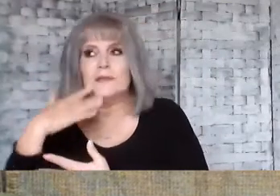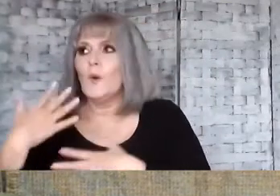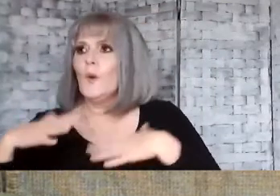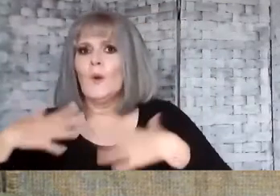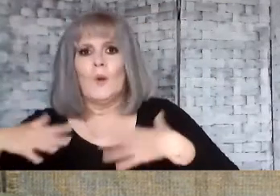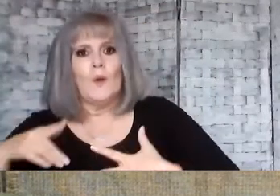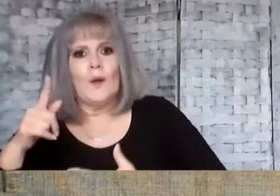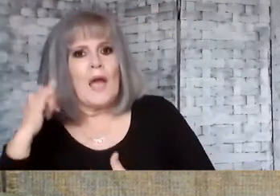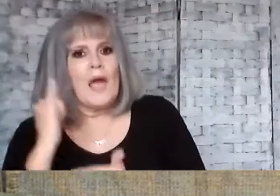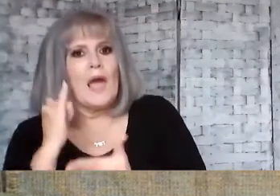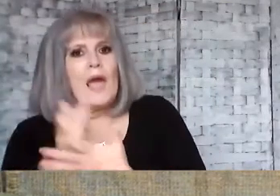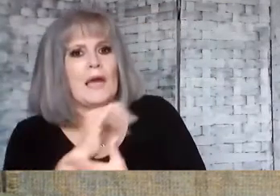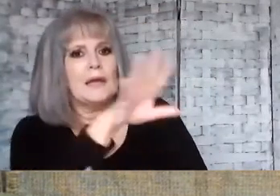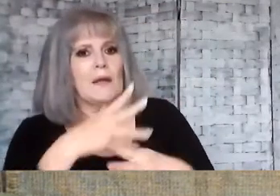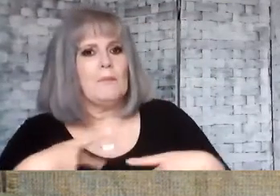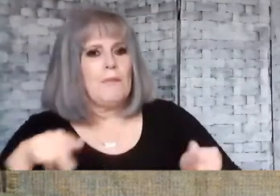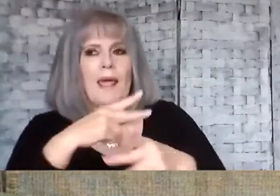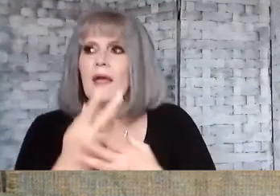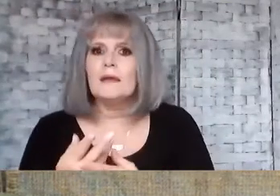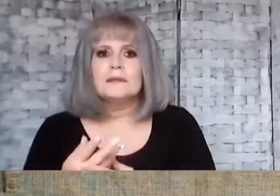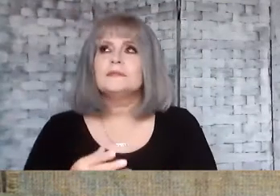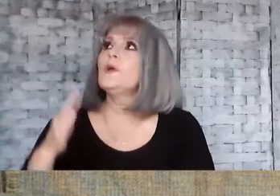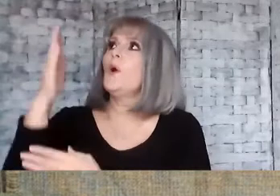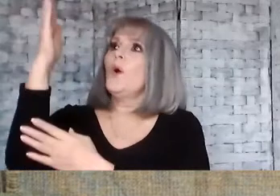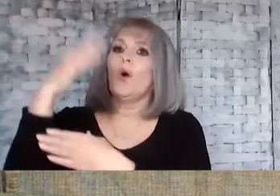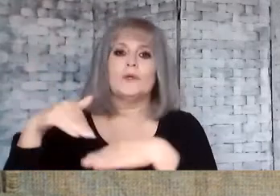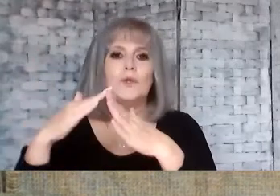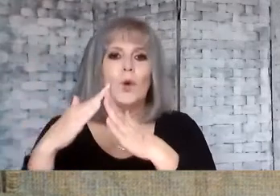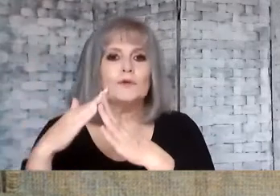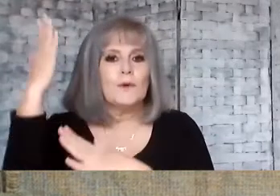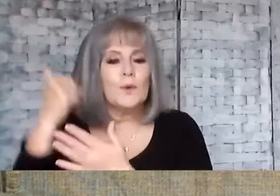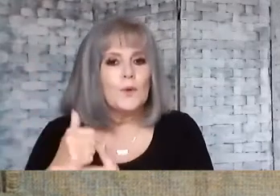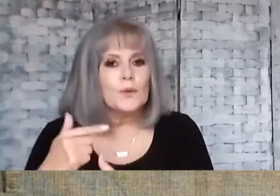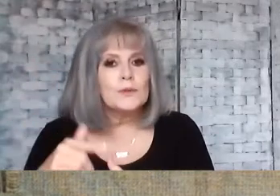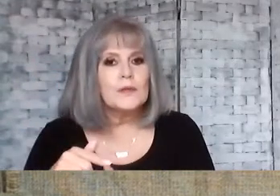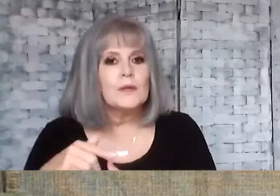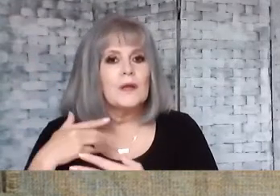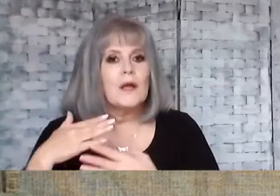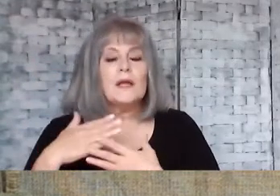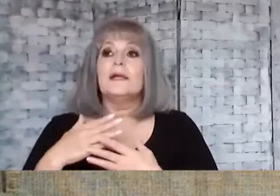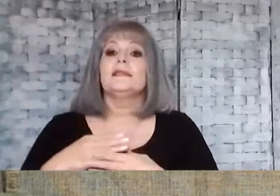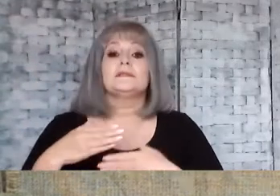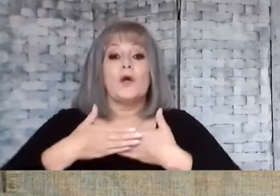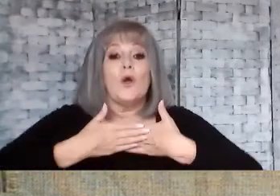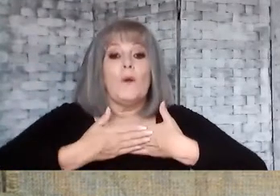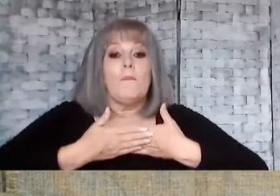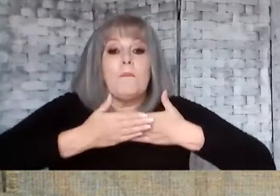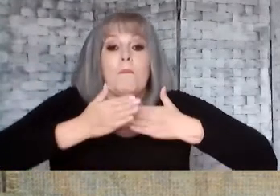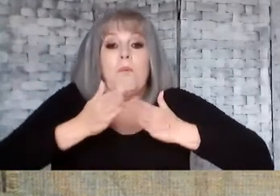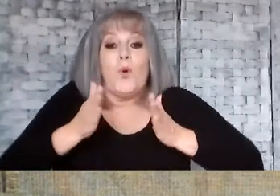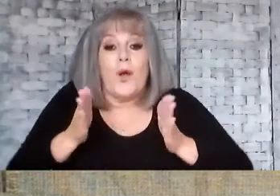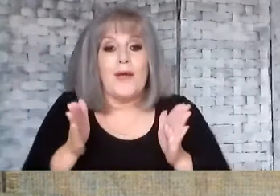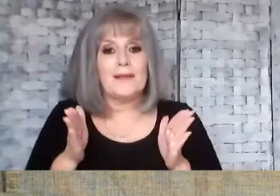is een verskriklike plek nie. Dis die huis van God, hy noem het Bethel. En dan sê hy, dis een poort van die